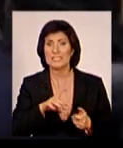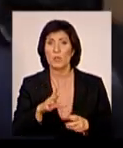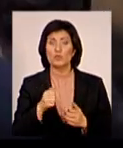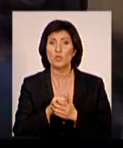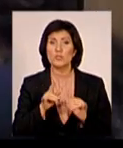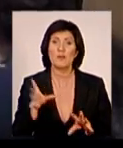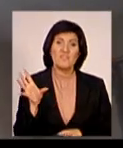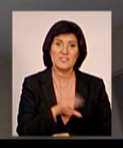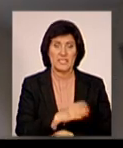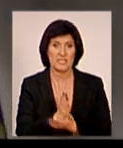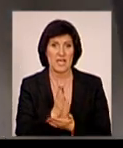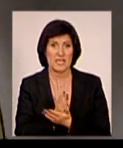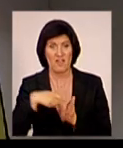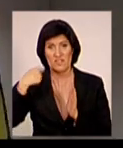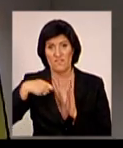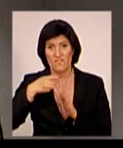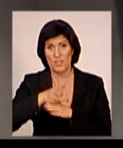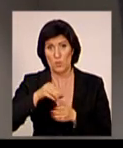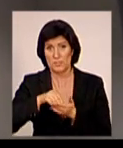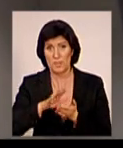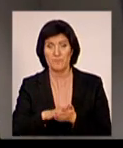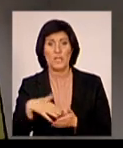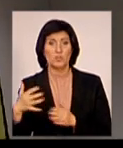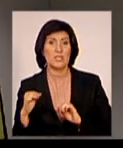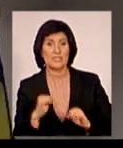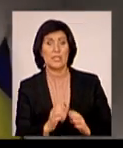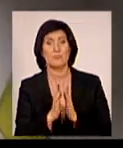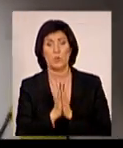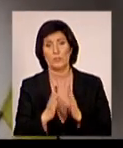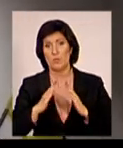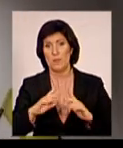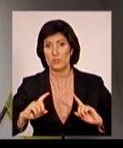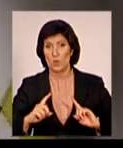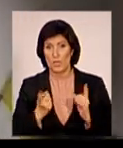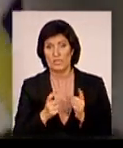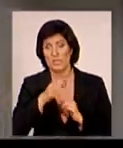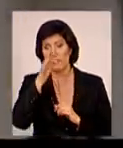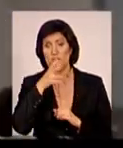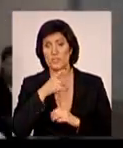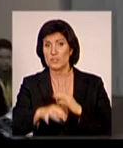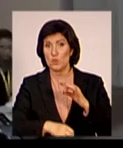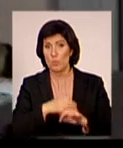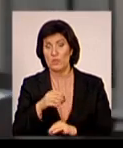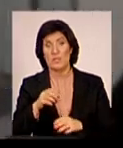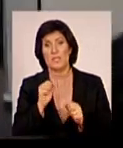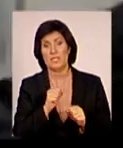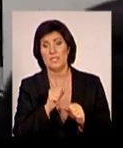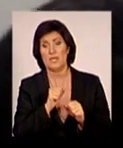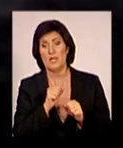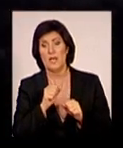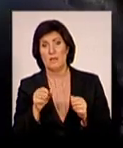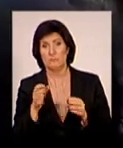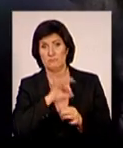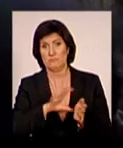всіх наявних відеозаписів. Сторона захисту просить для Дронова домашнього арешту в нічний час доби із застосуванням електронного